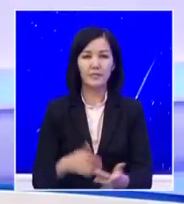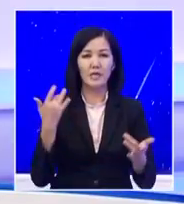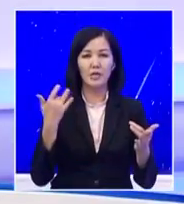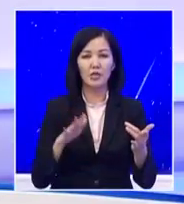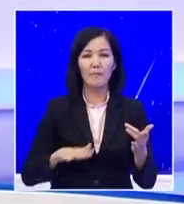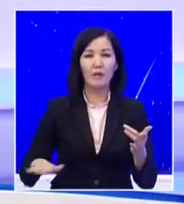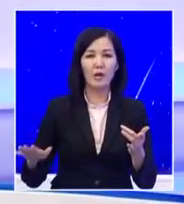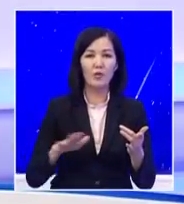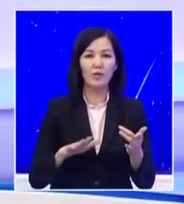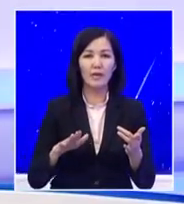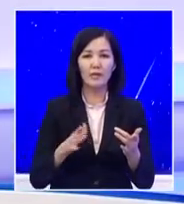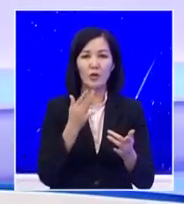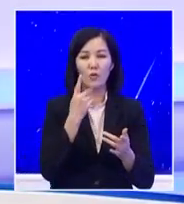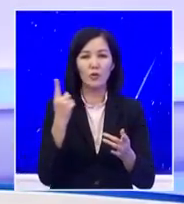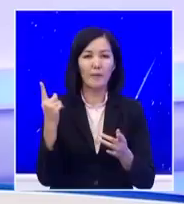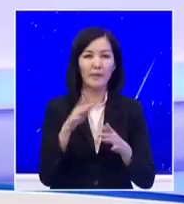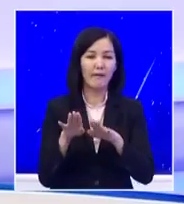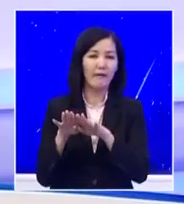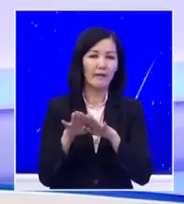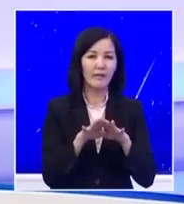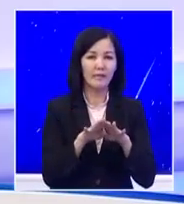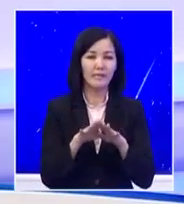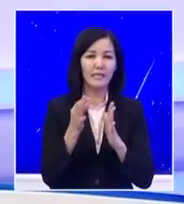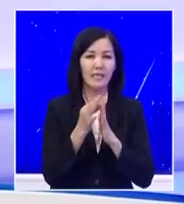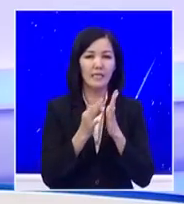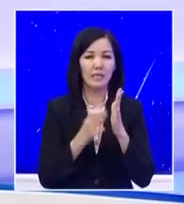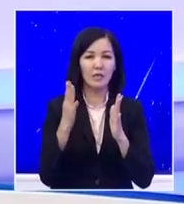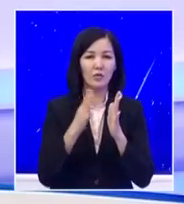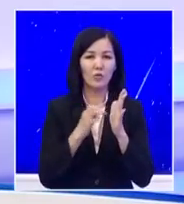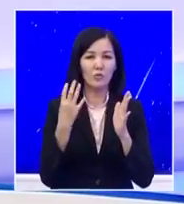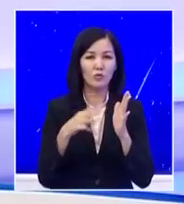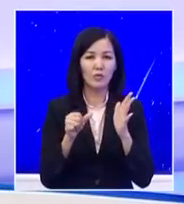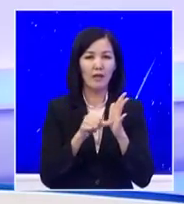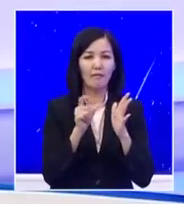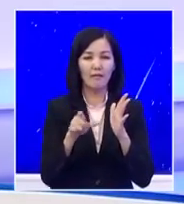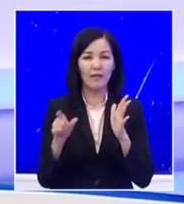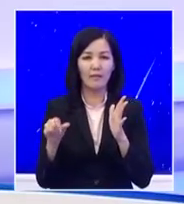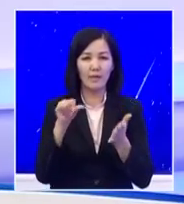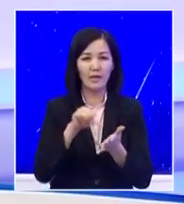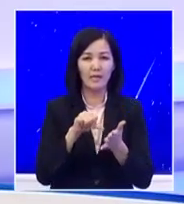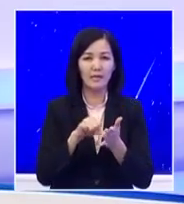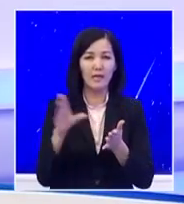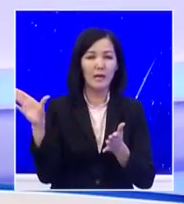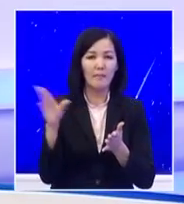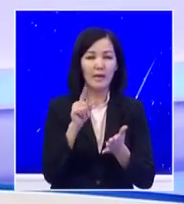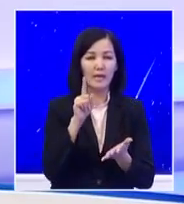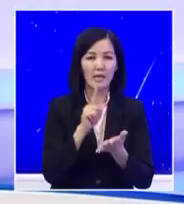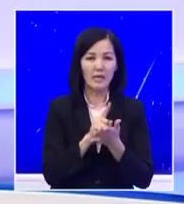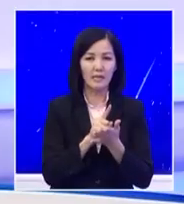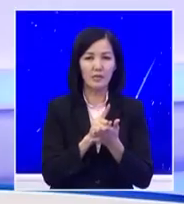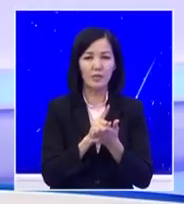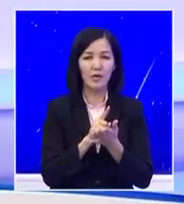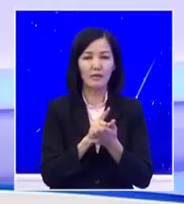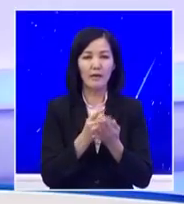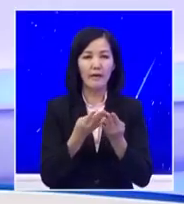Жамбыл ауданында биыл ұлттық бірыңғай тестілеуге 936 талапкер қатысады. Түлектер тестіні дінаман тапсыру керек. Ендеше